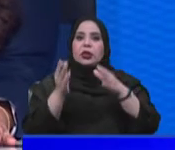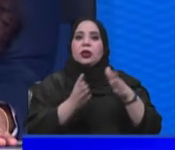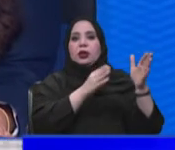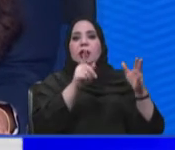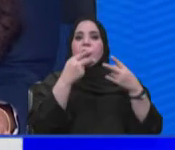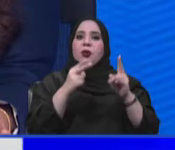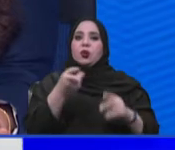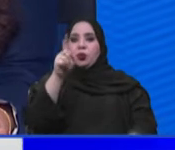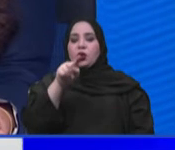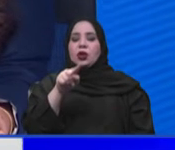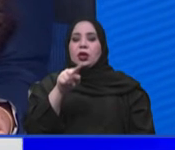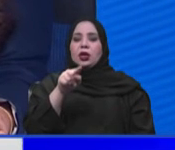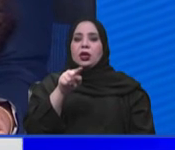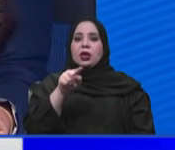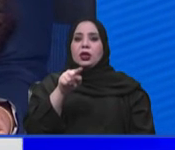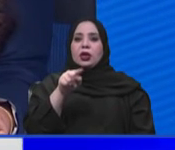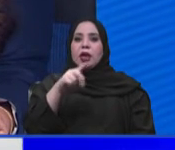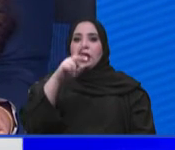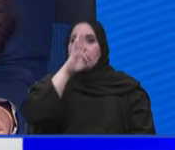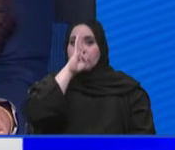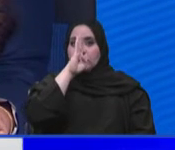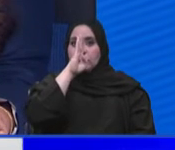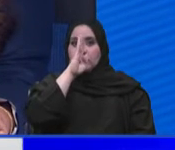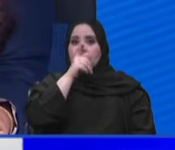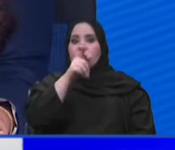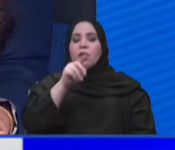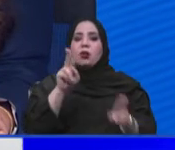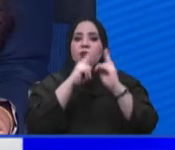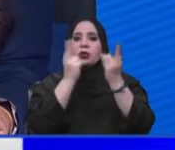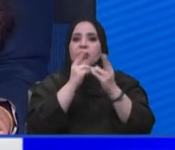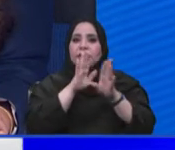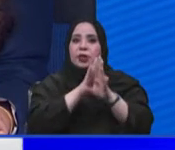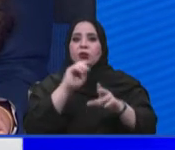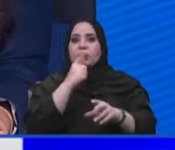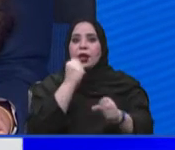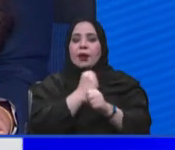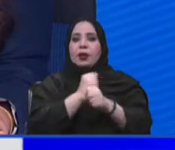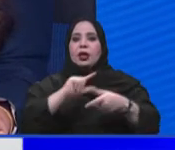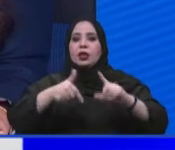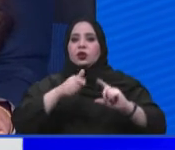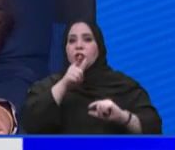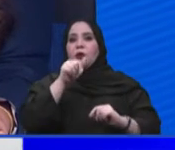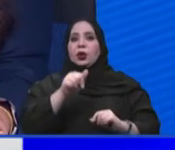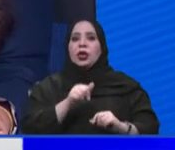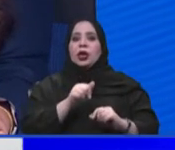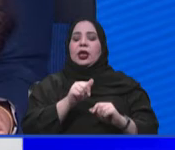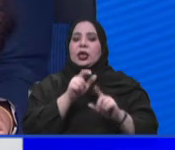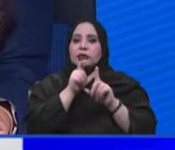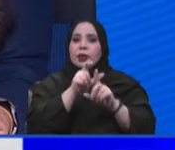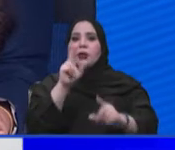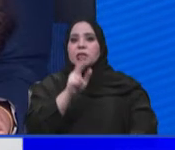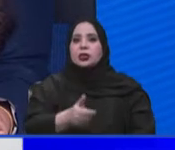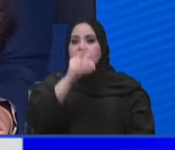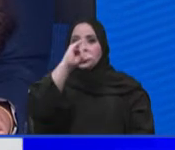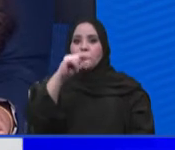تنطلق يوم غد فعالية مؤتمر حاضنات ومسرعات الأعمال الخليجي في نسخة الرابعة تحت رعاية سعادة السيد زايد بن راشد